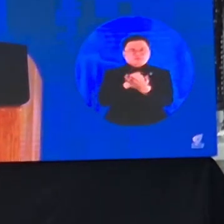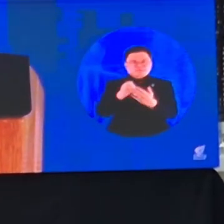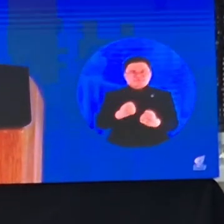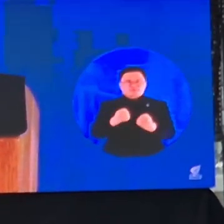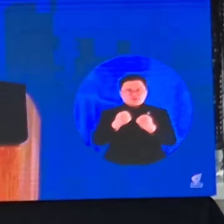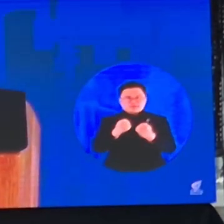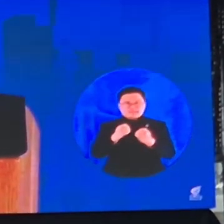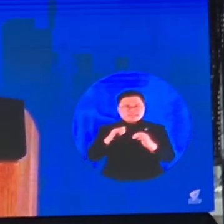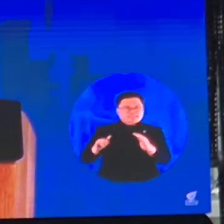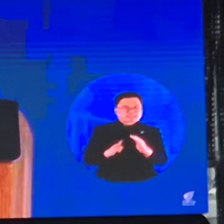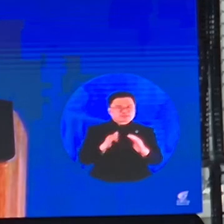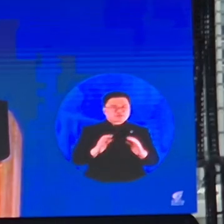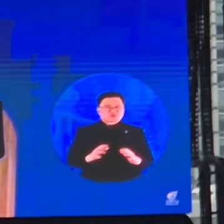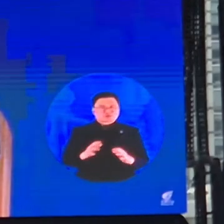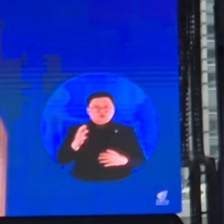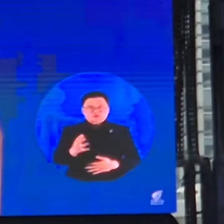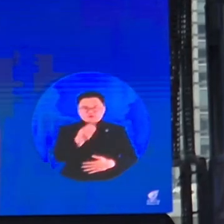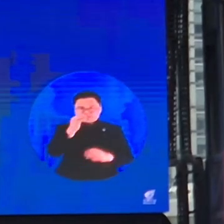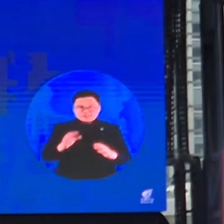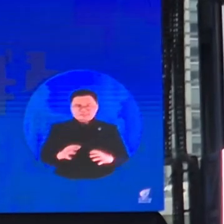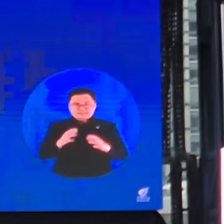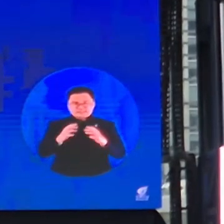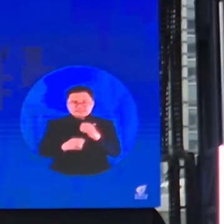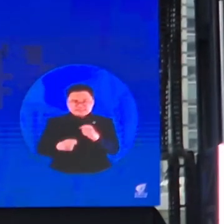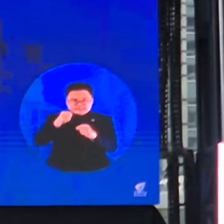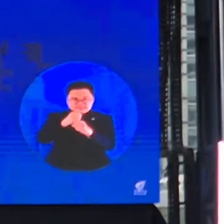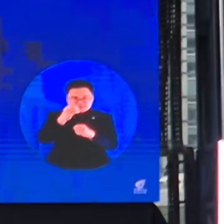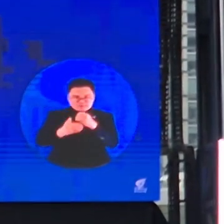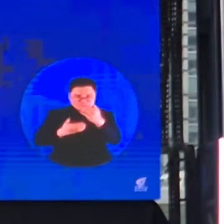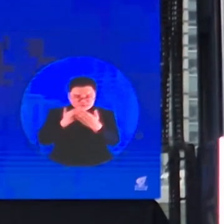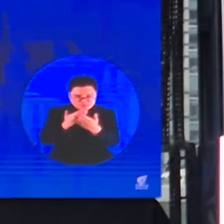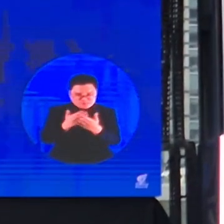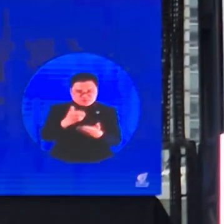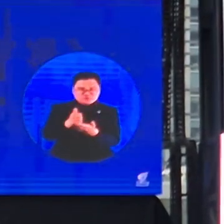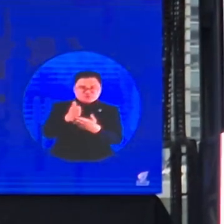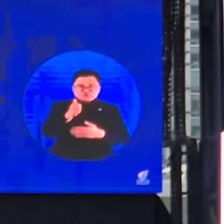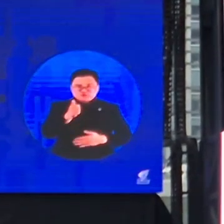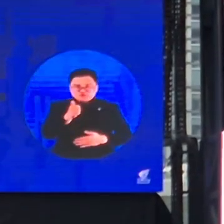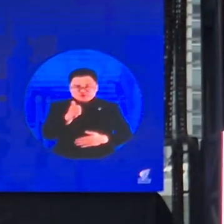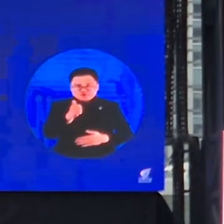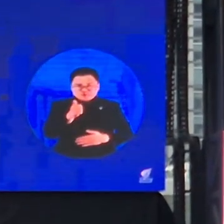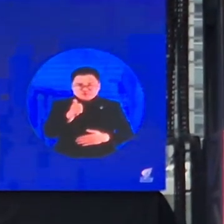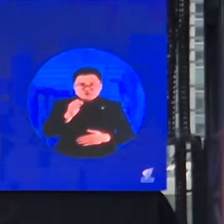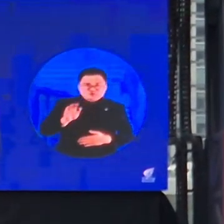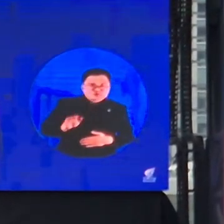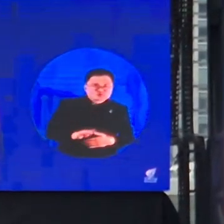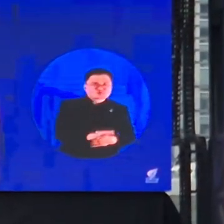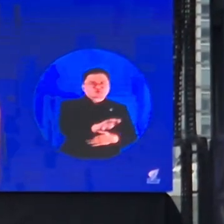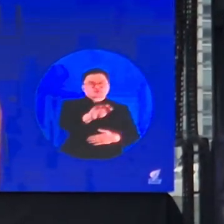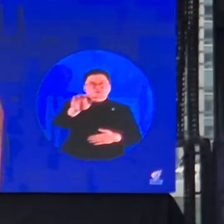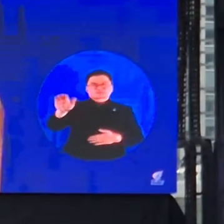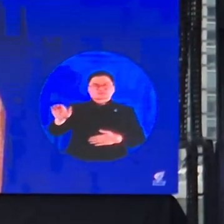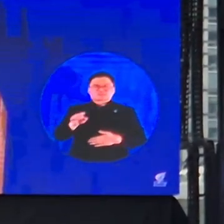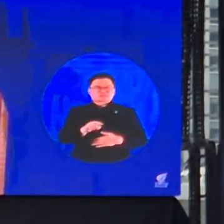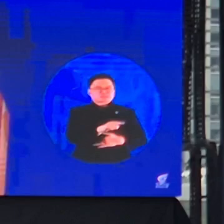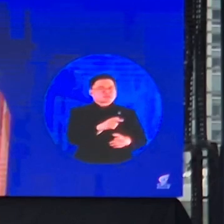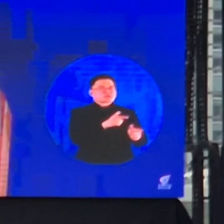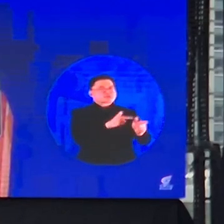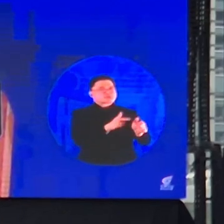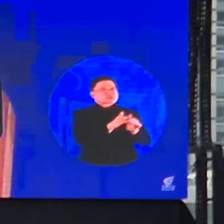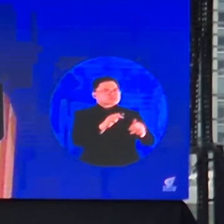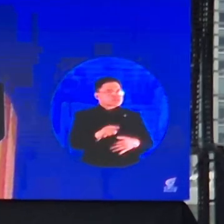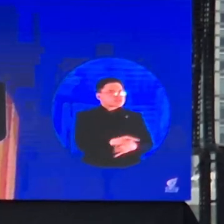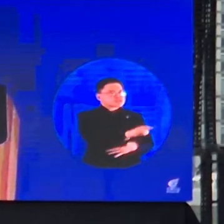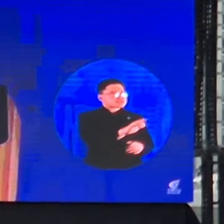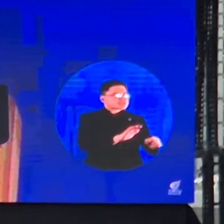가정, 거룩한 나라를 세워 주시옵소서. 주님, 우리의 동성애자들을